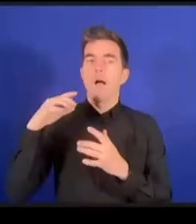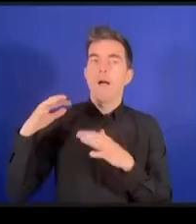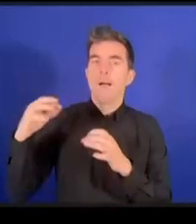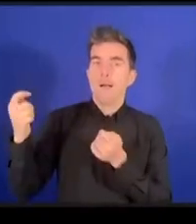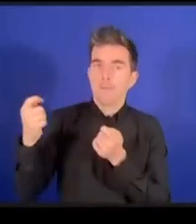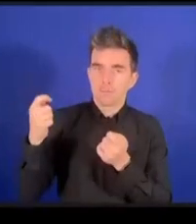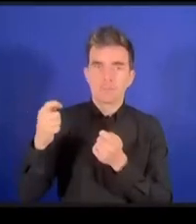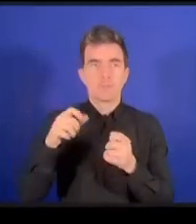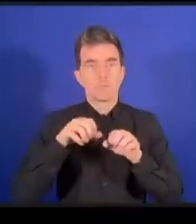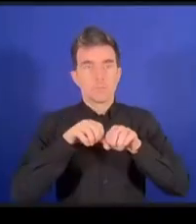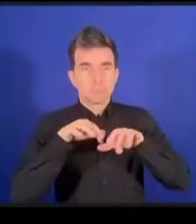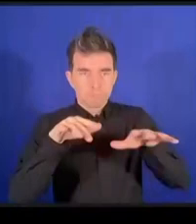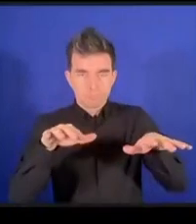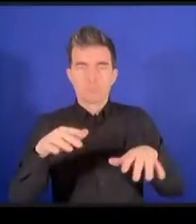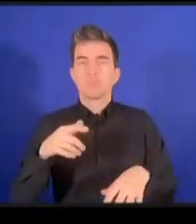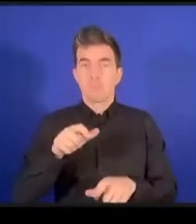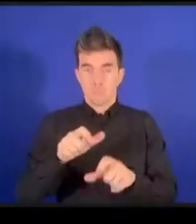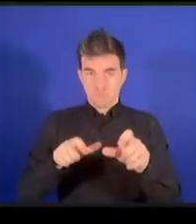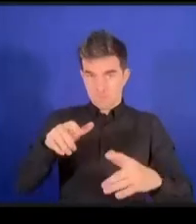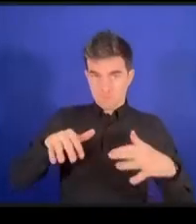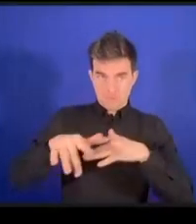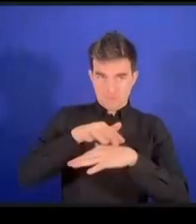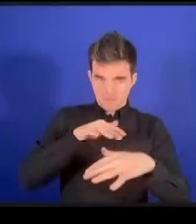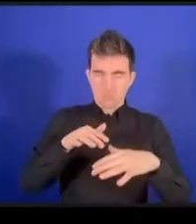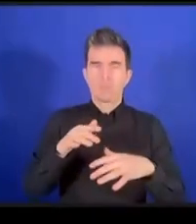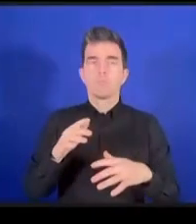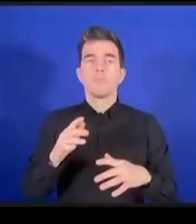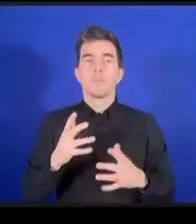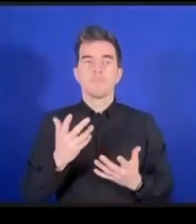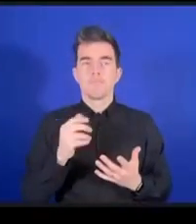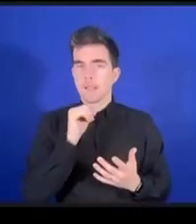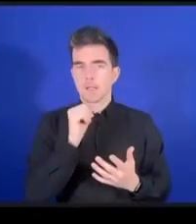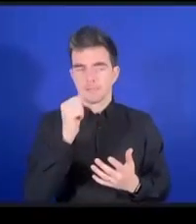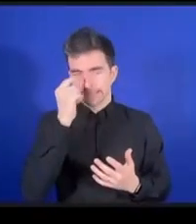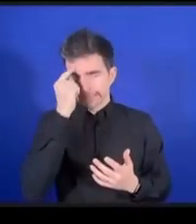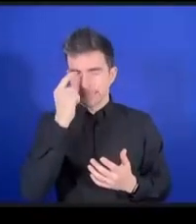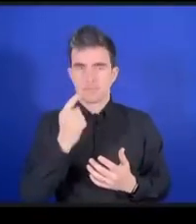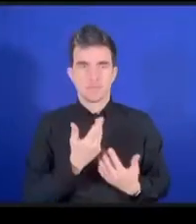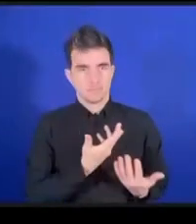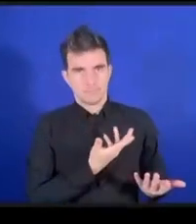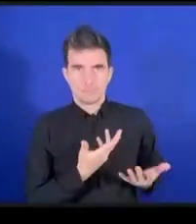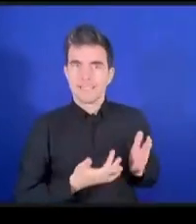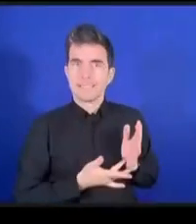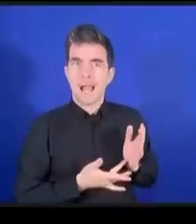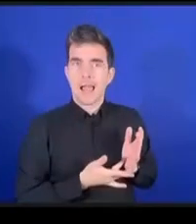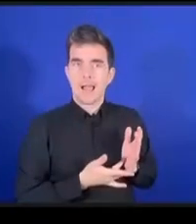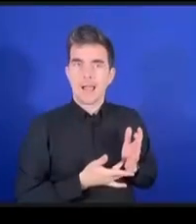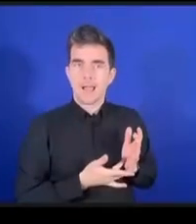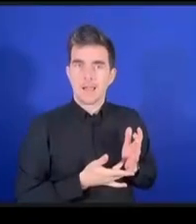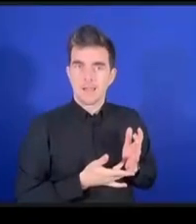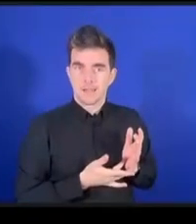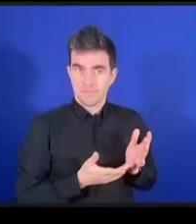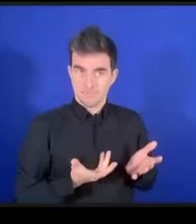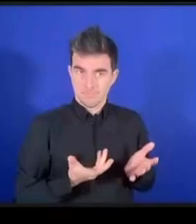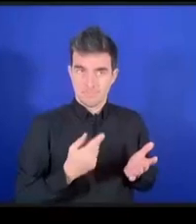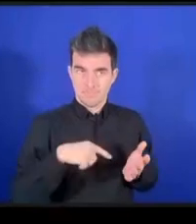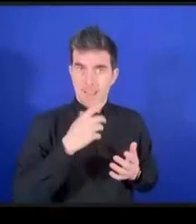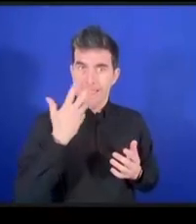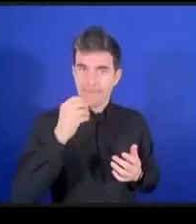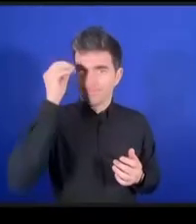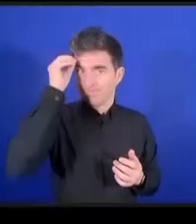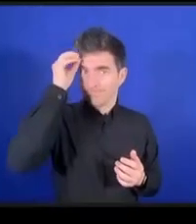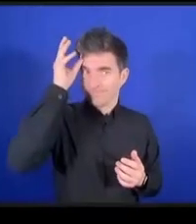о цифровом договоре которое охватит государственный сек